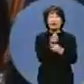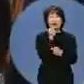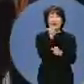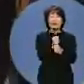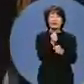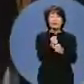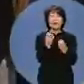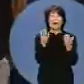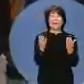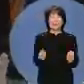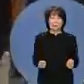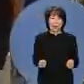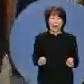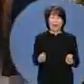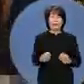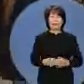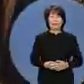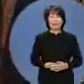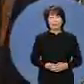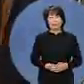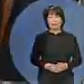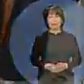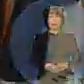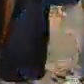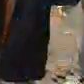ドルが完成しました。